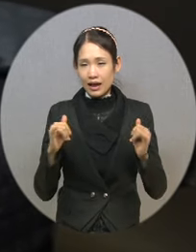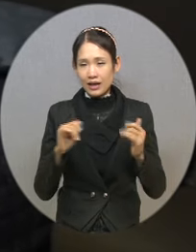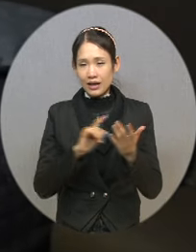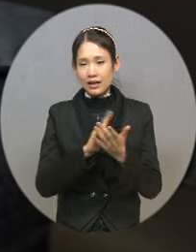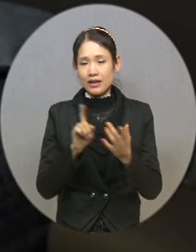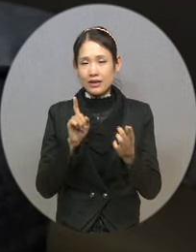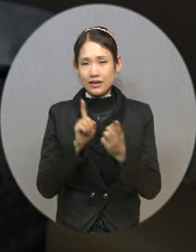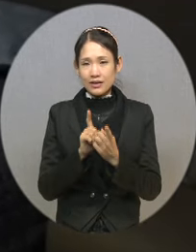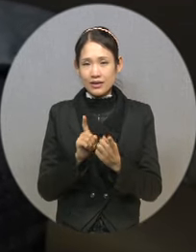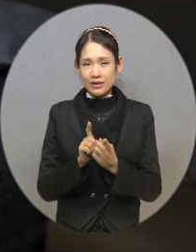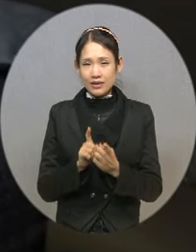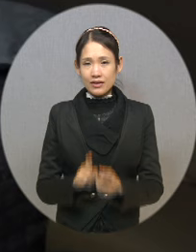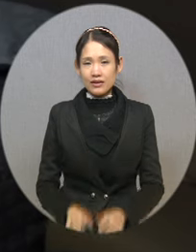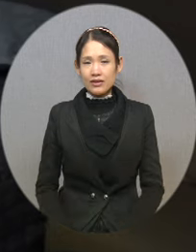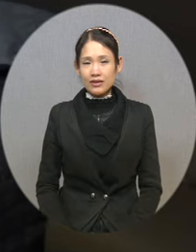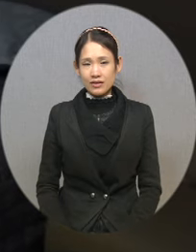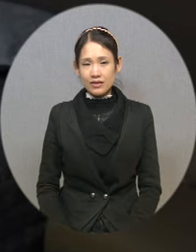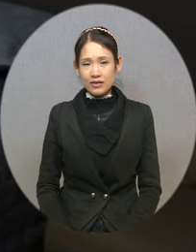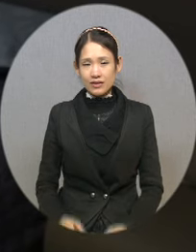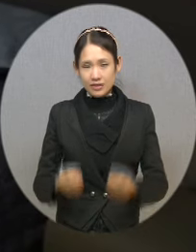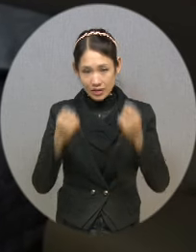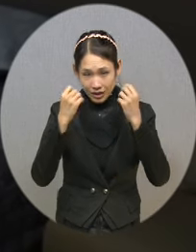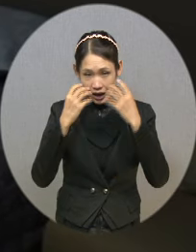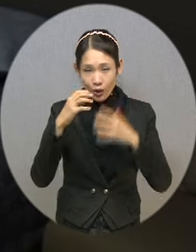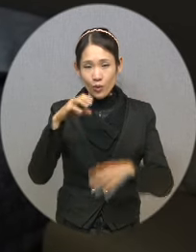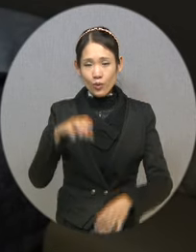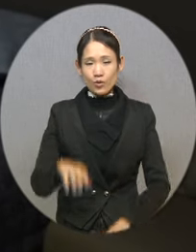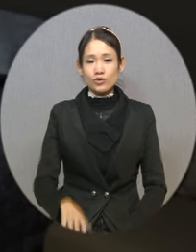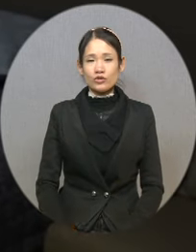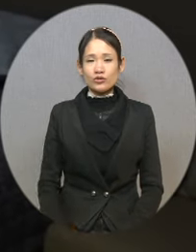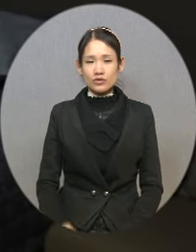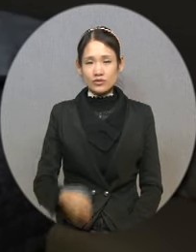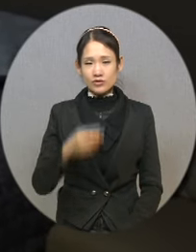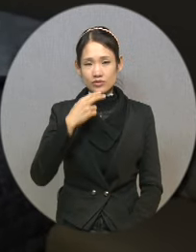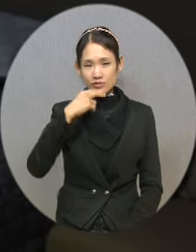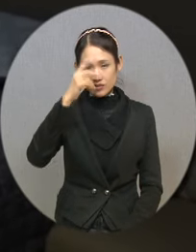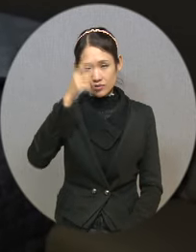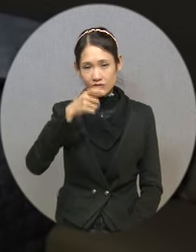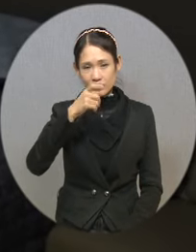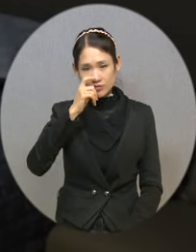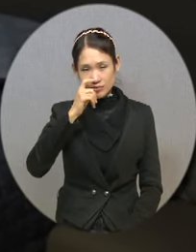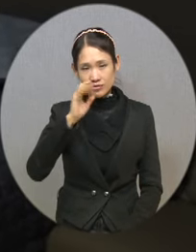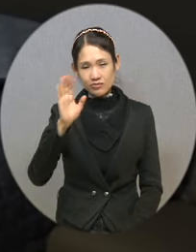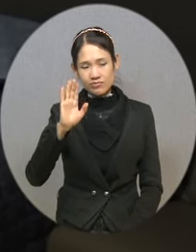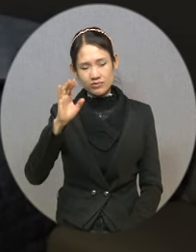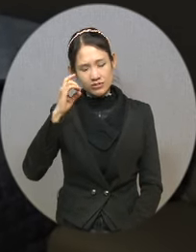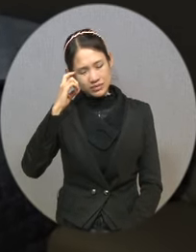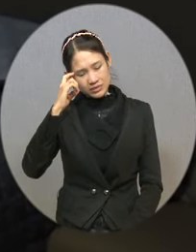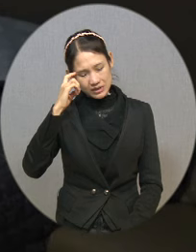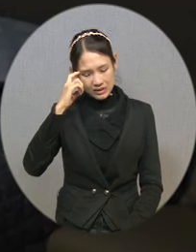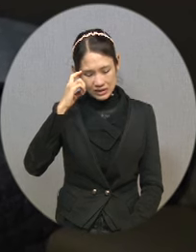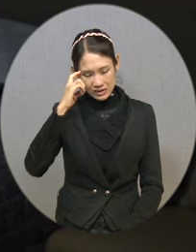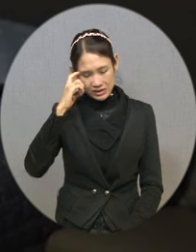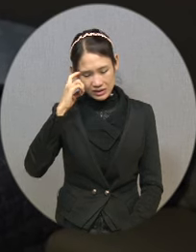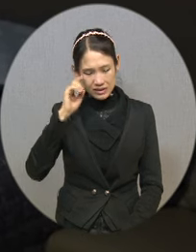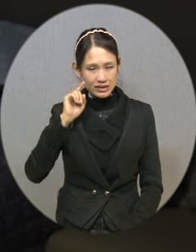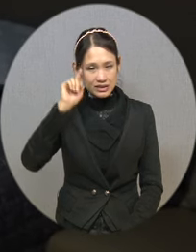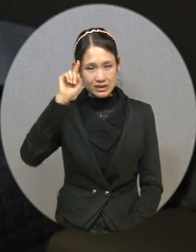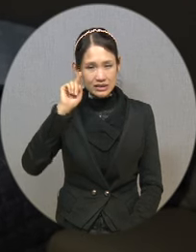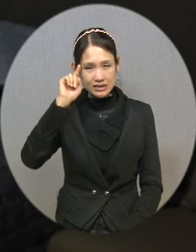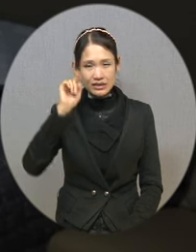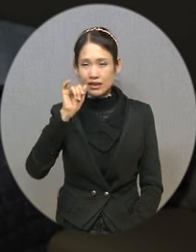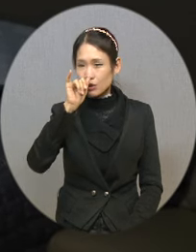사람들 만나서 또 새로운 공간에서 술 한잔 먹는 건 좀 신경을 써야 되고 또 스트레스이기도